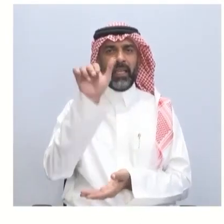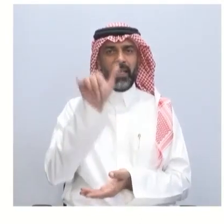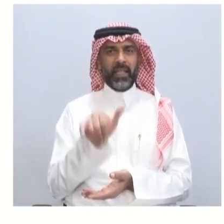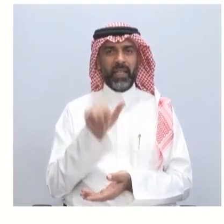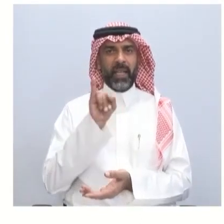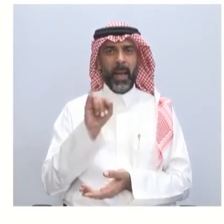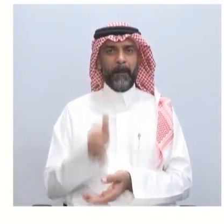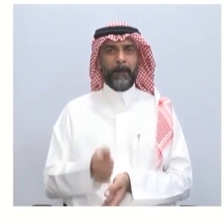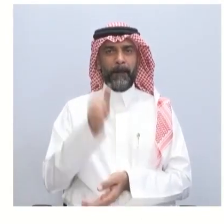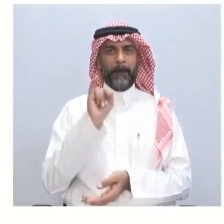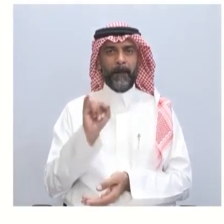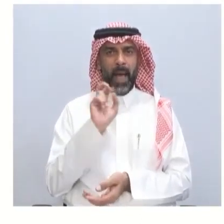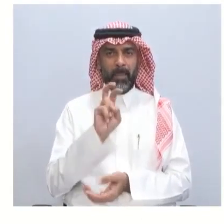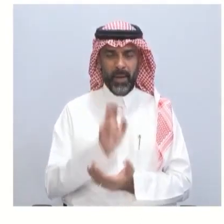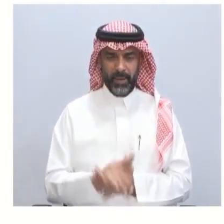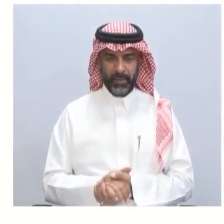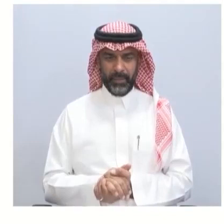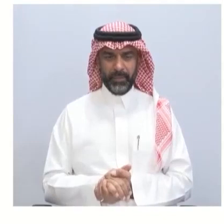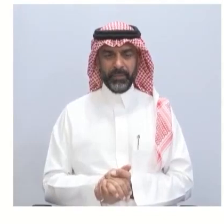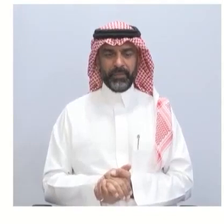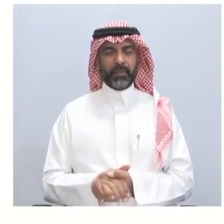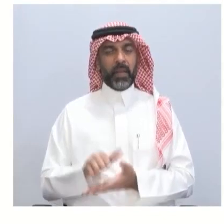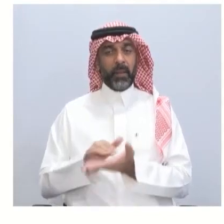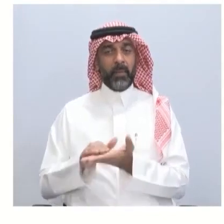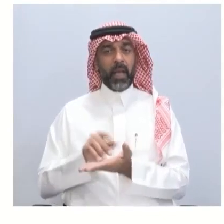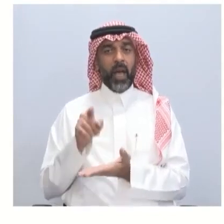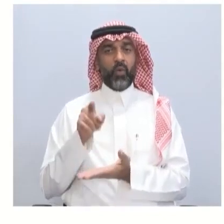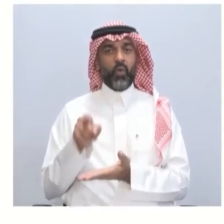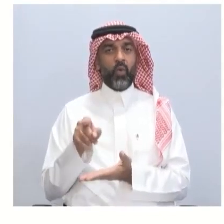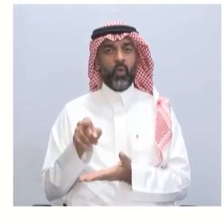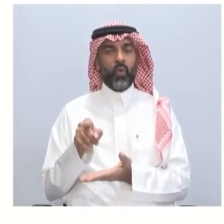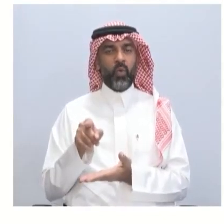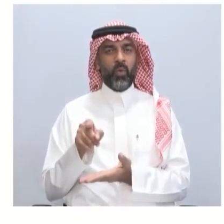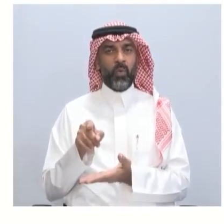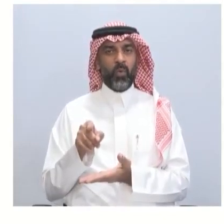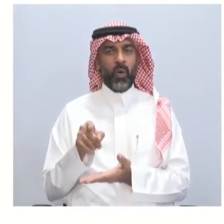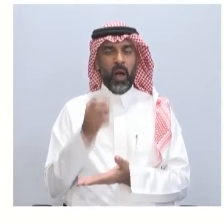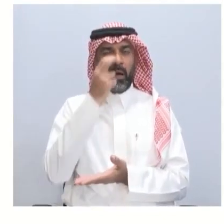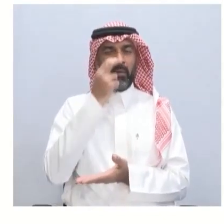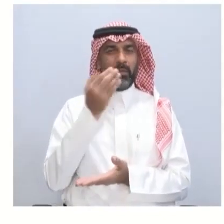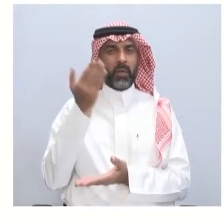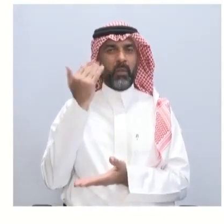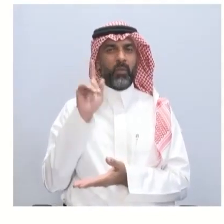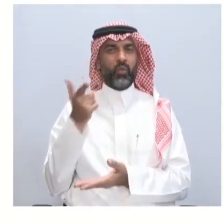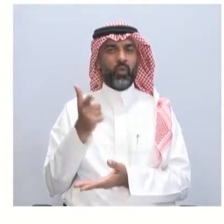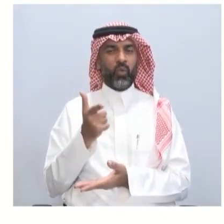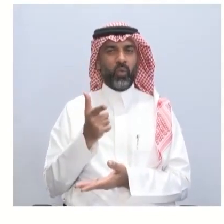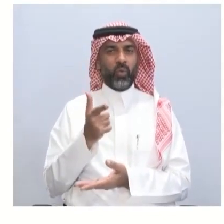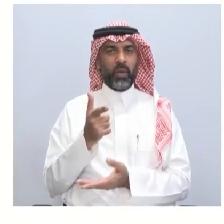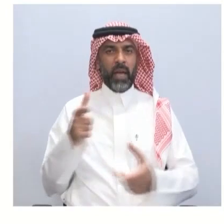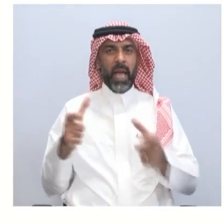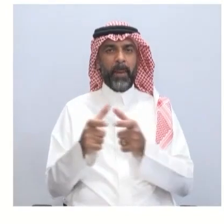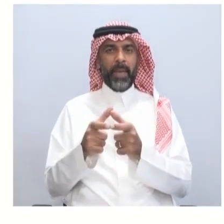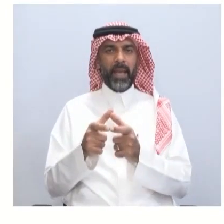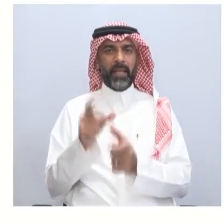او نزل فيه بنو حنيفه كان يسكنه ويقطن ممتازين